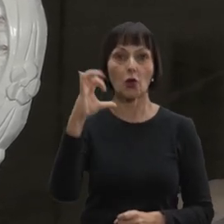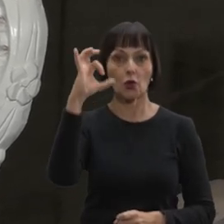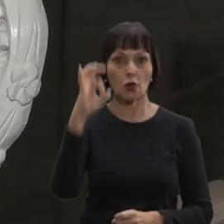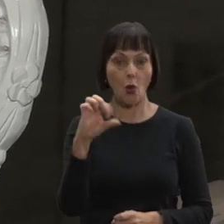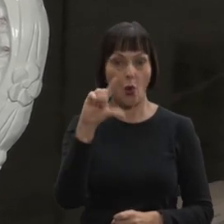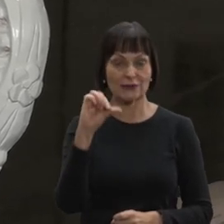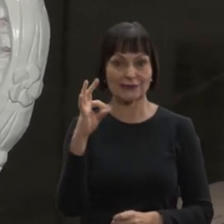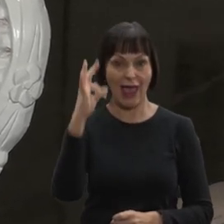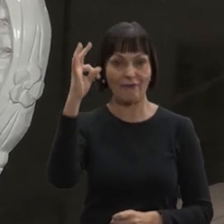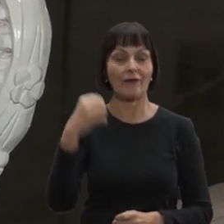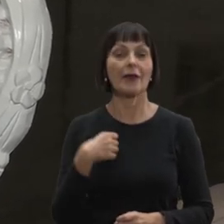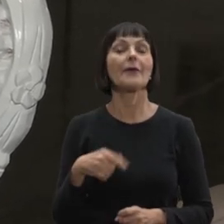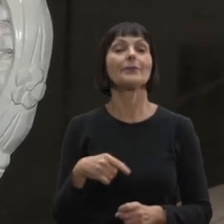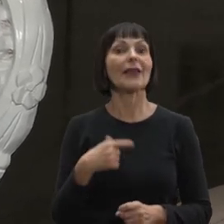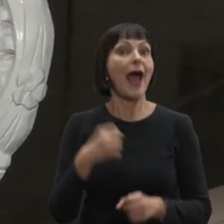ołtarza.